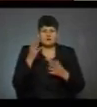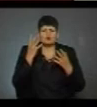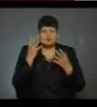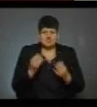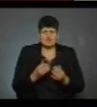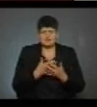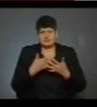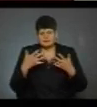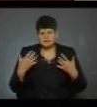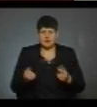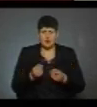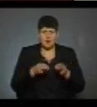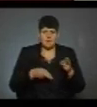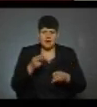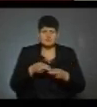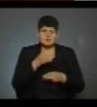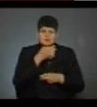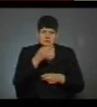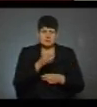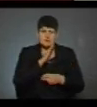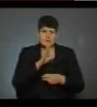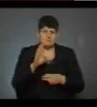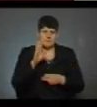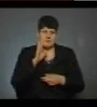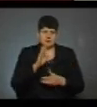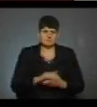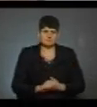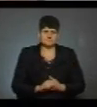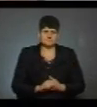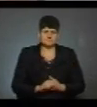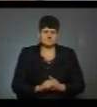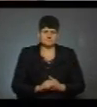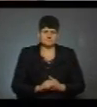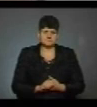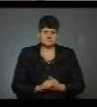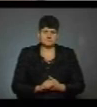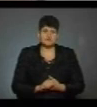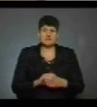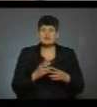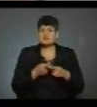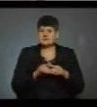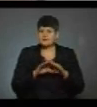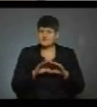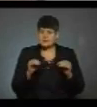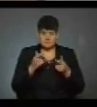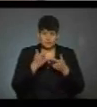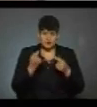декілька операцій, розповіла телефоном мати травмованого Оксана Георгійця. Це вся інформація на цю